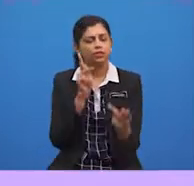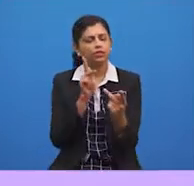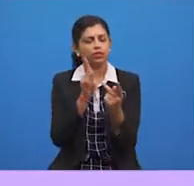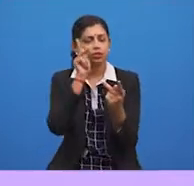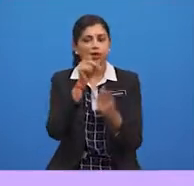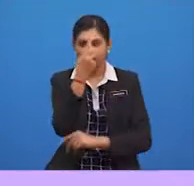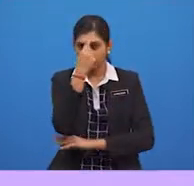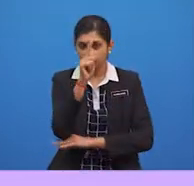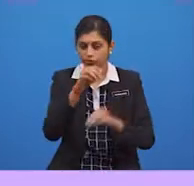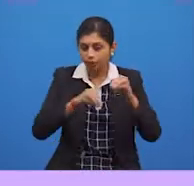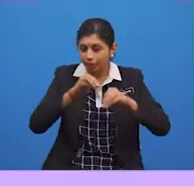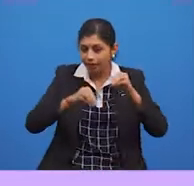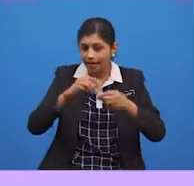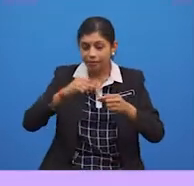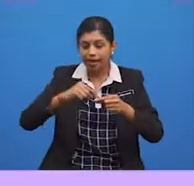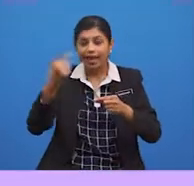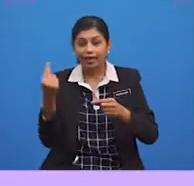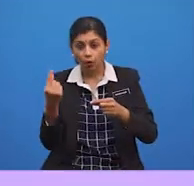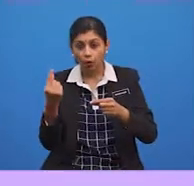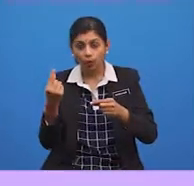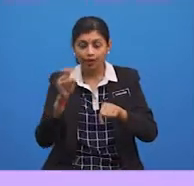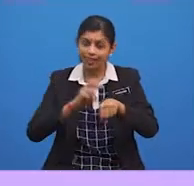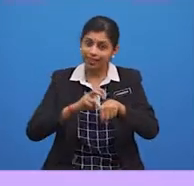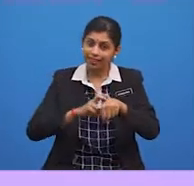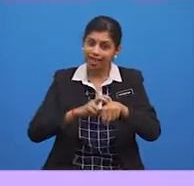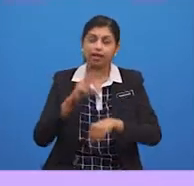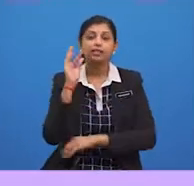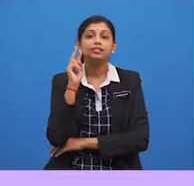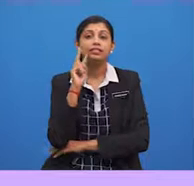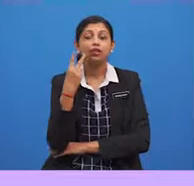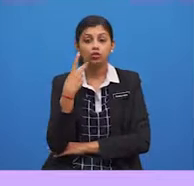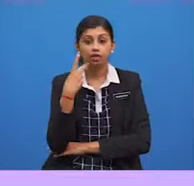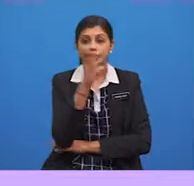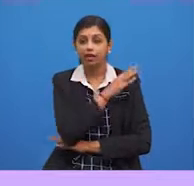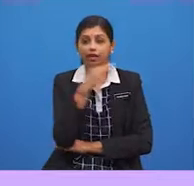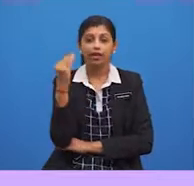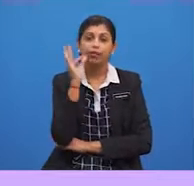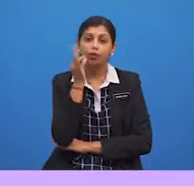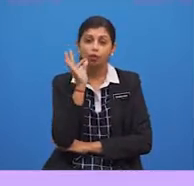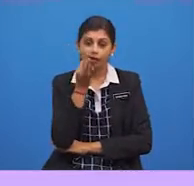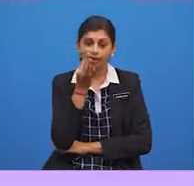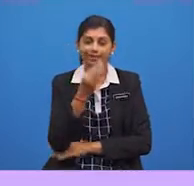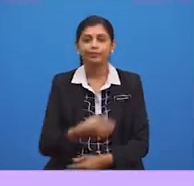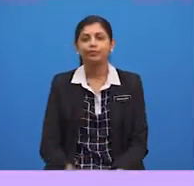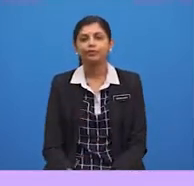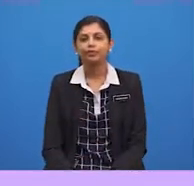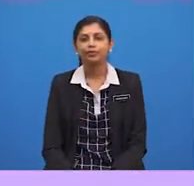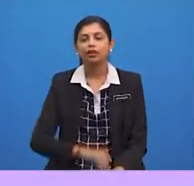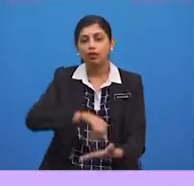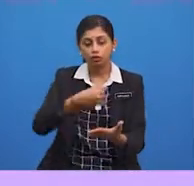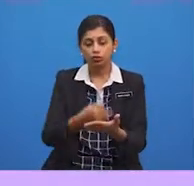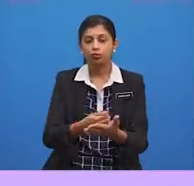untuk penanaman gandum, kentang, sayur-sayuran dan buah-buahan. Jumlah